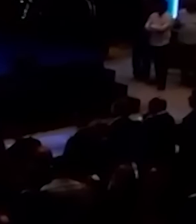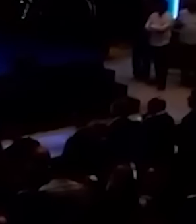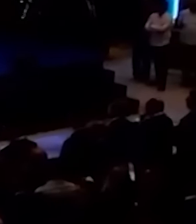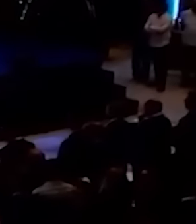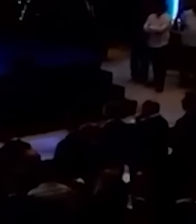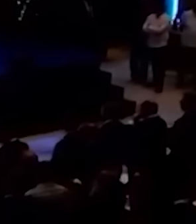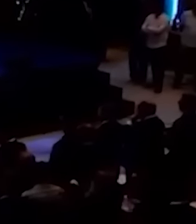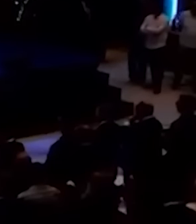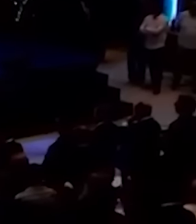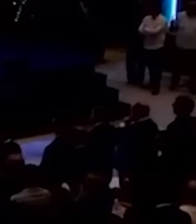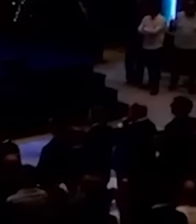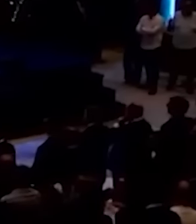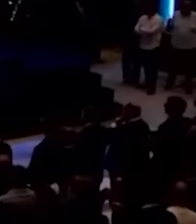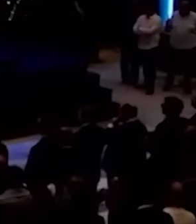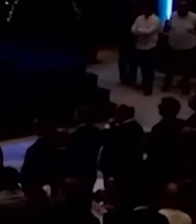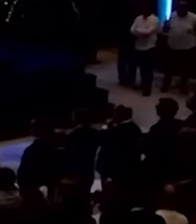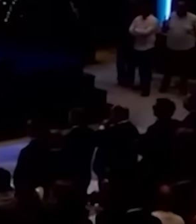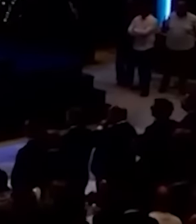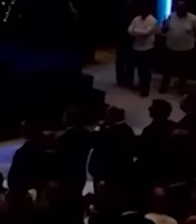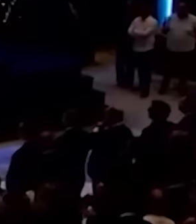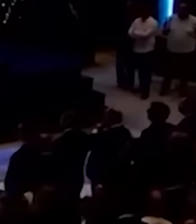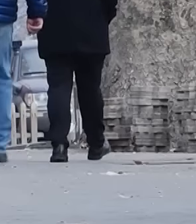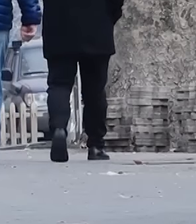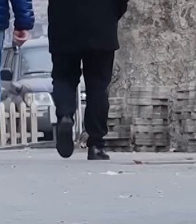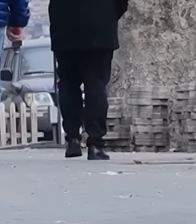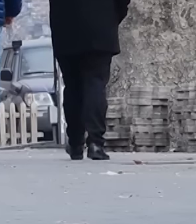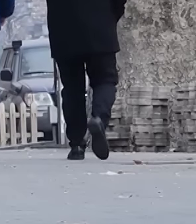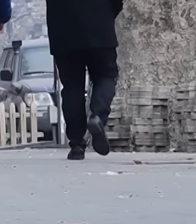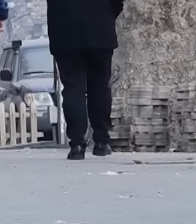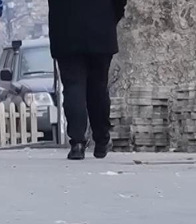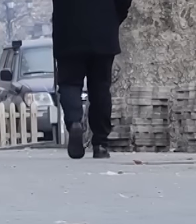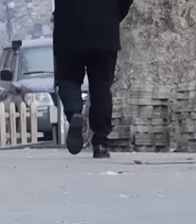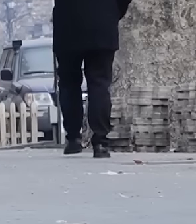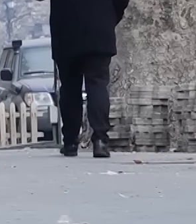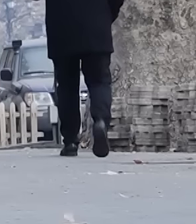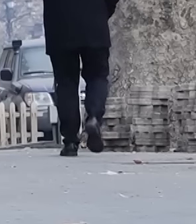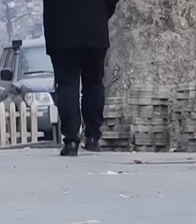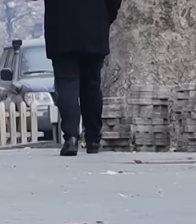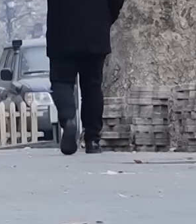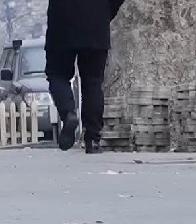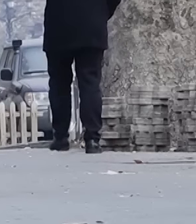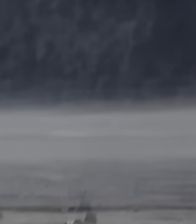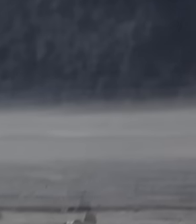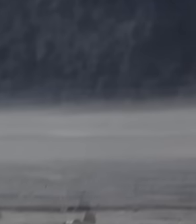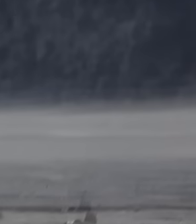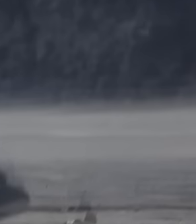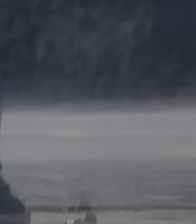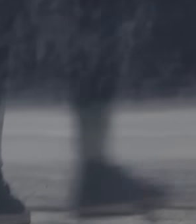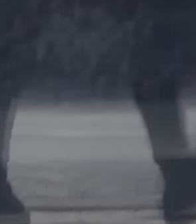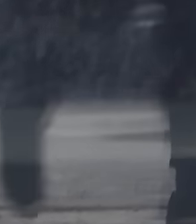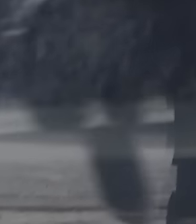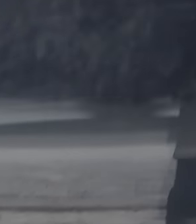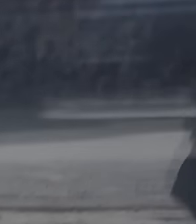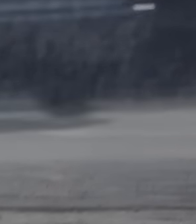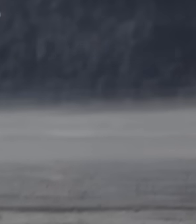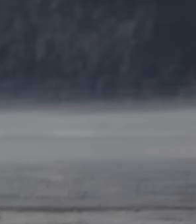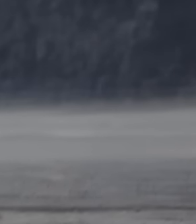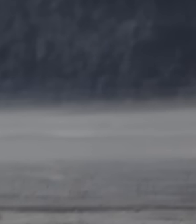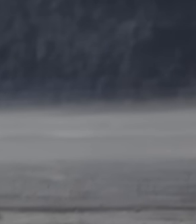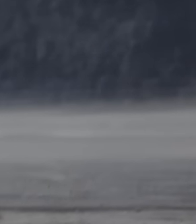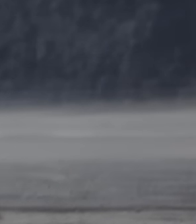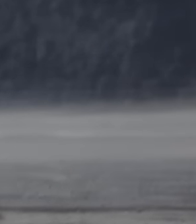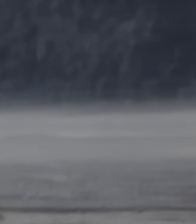Քաղաքական աննախադեպ կոռուպցիա օկրեորեն պատժելի արարք է անվանում Transparency International հակակոռուպցիոն կենտրոնը մարդկանց իշխող կուսակցության